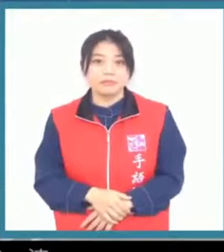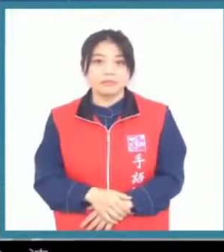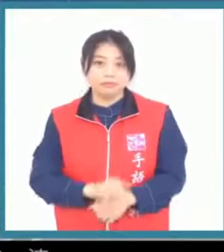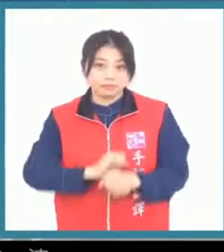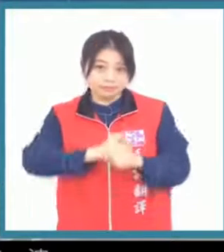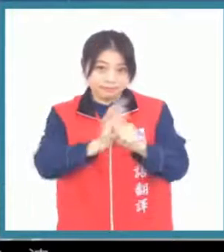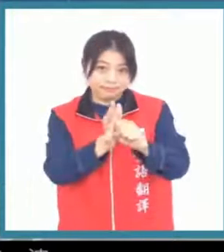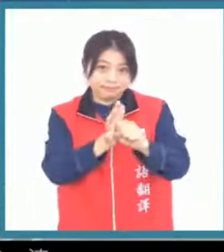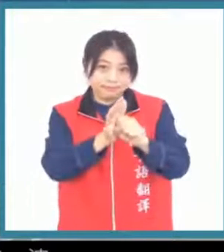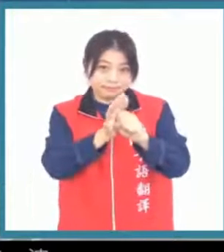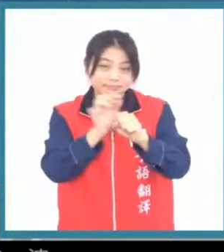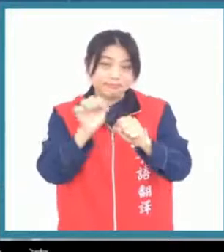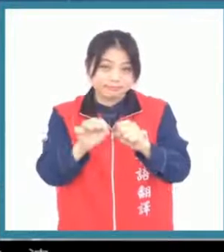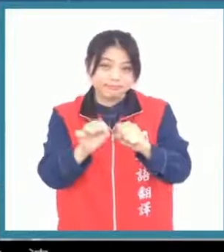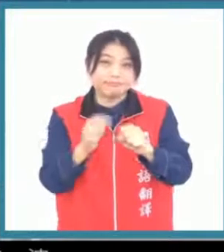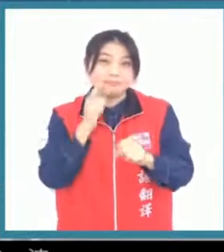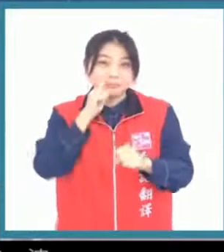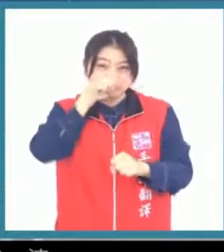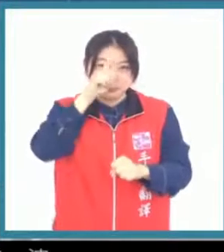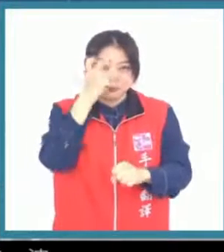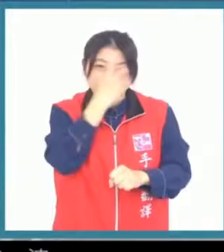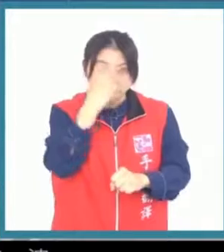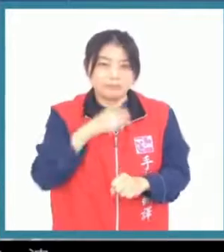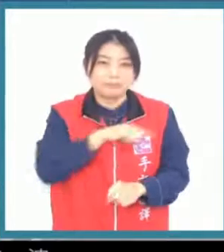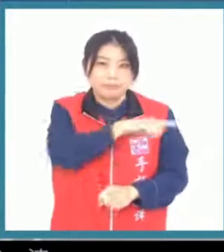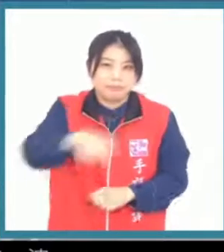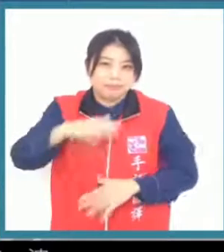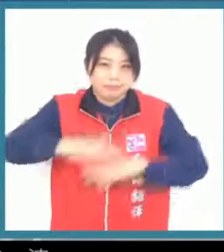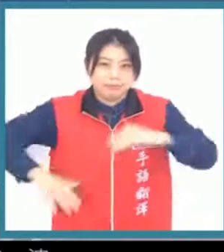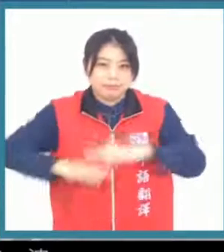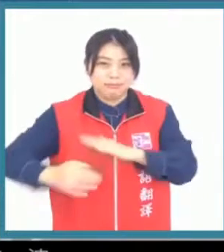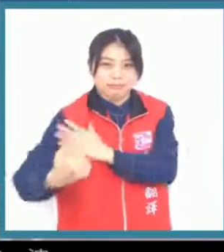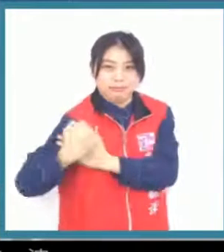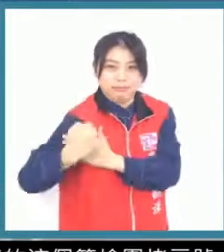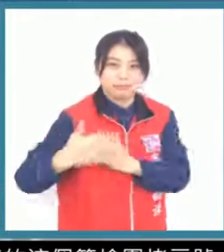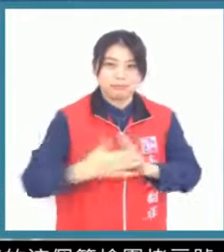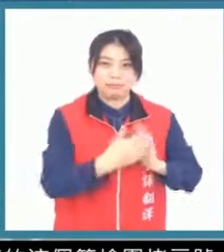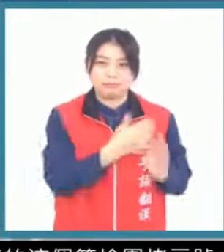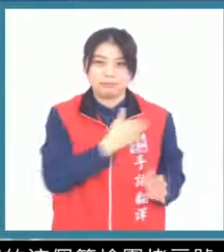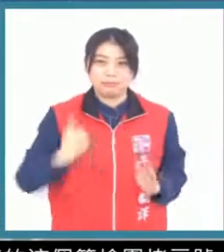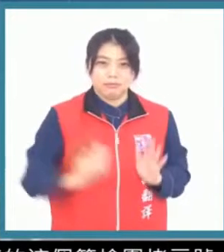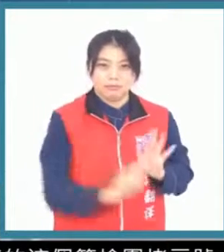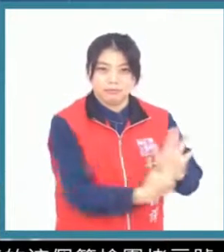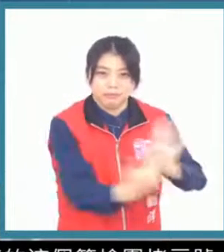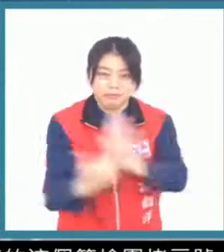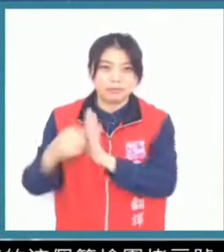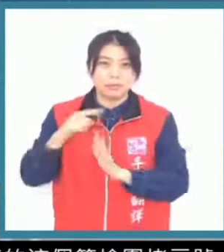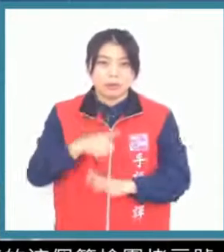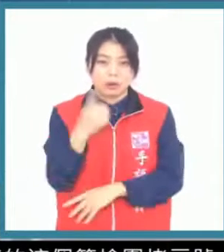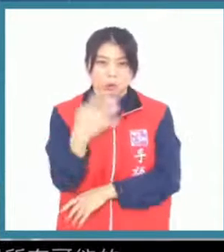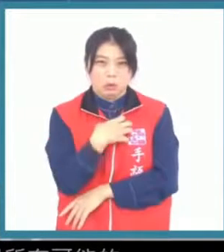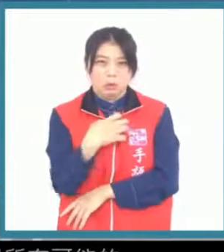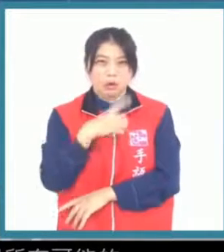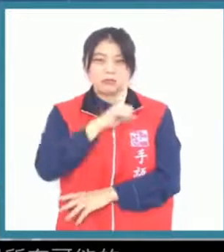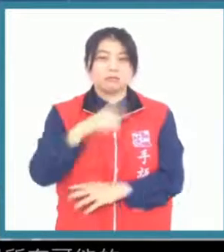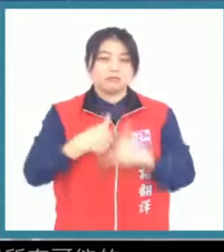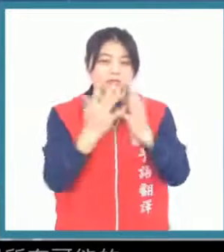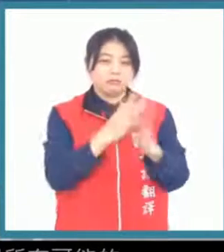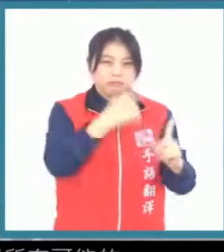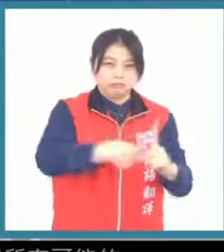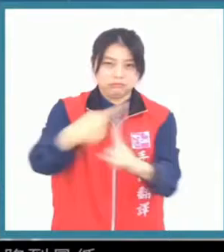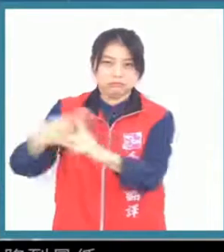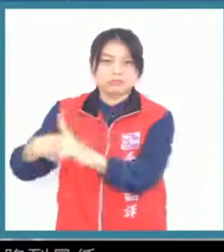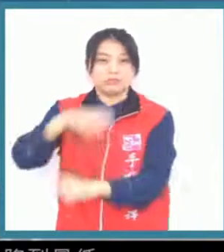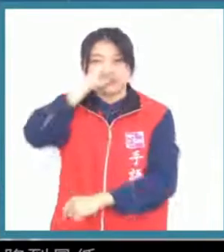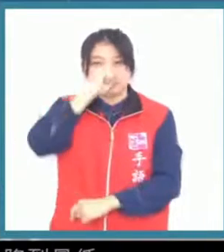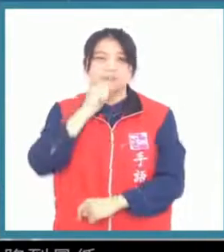筛检围堵上大家一起努力，能够把所有可能的风险降到最低。当然我